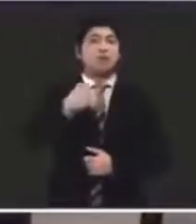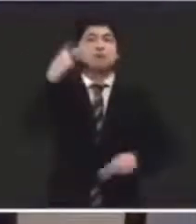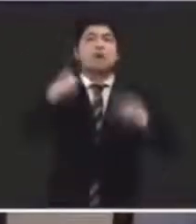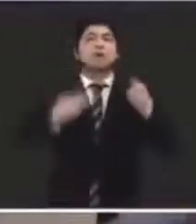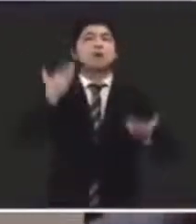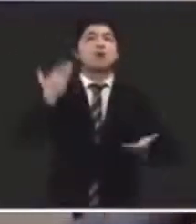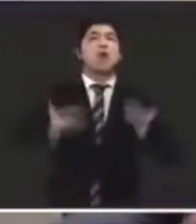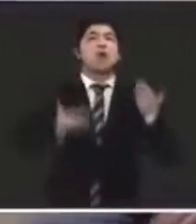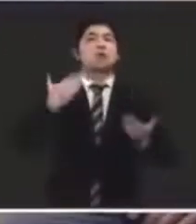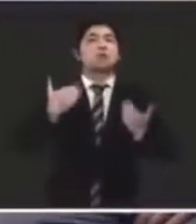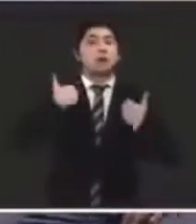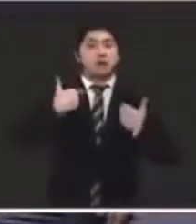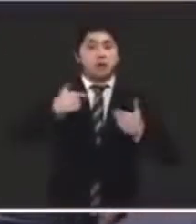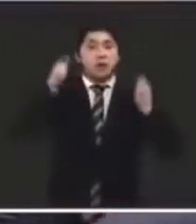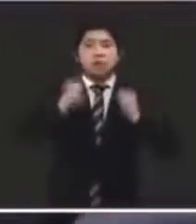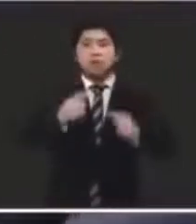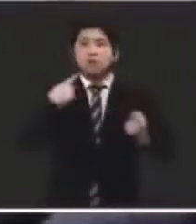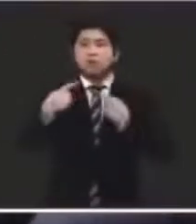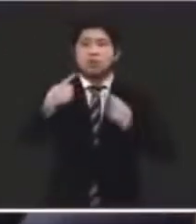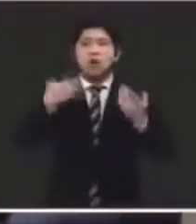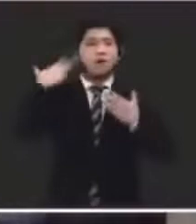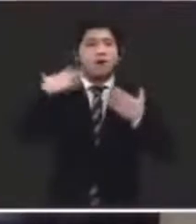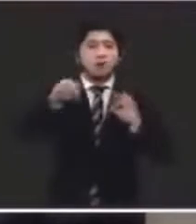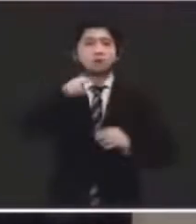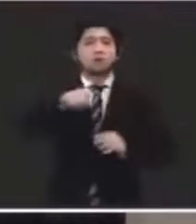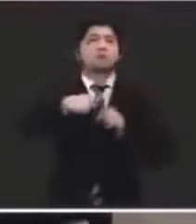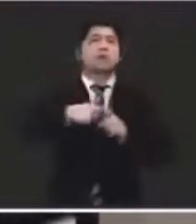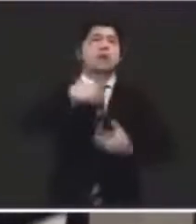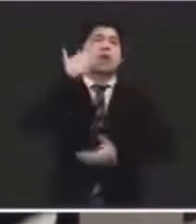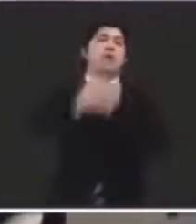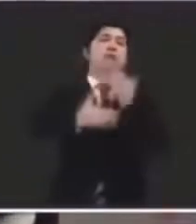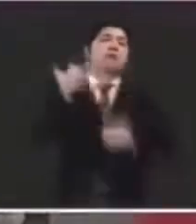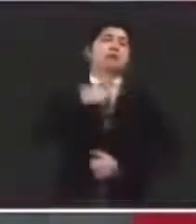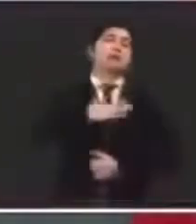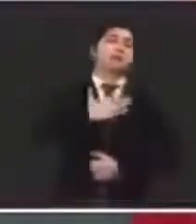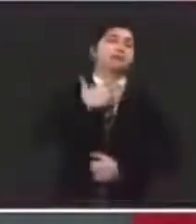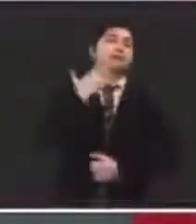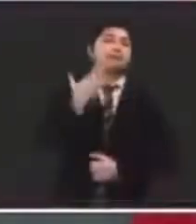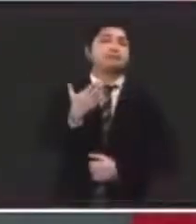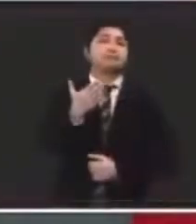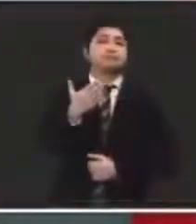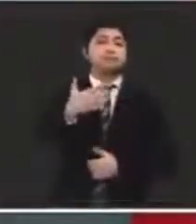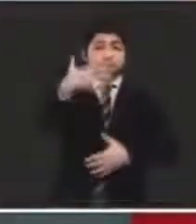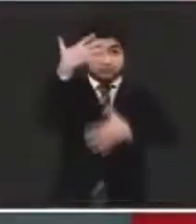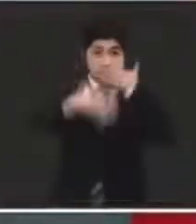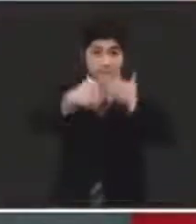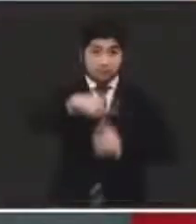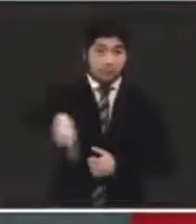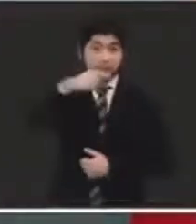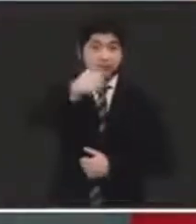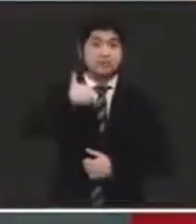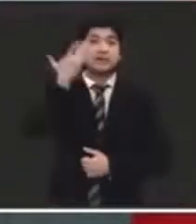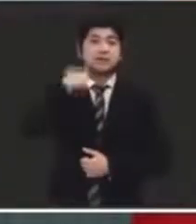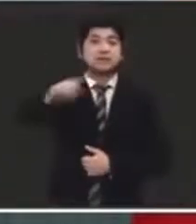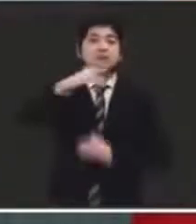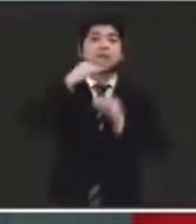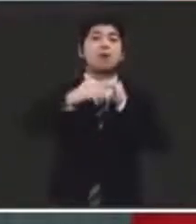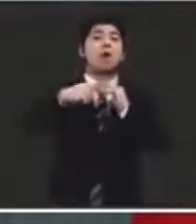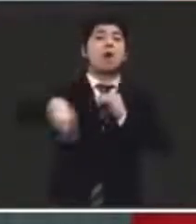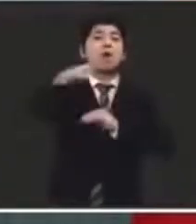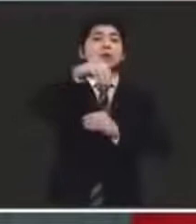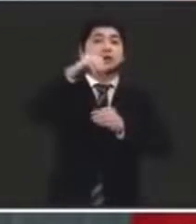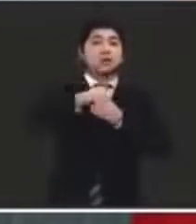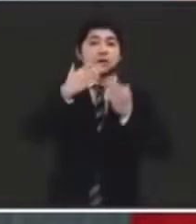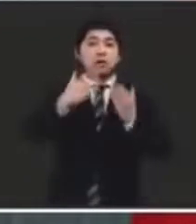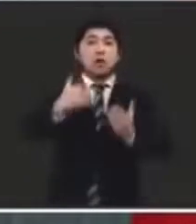değerlendirmeleri yaptığımız hususları sizlerle paylaşmak istiyorum ekranları başında bizi izleyen milletime